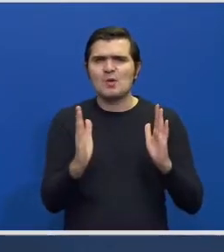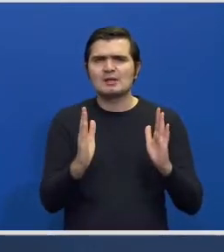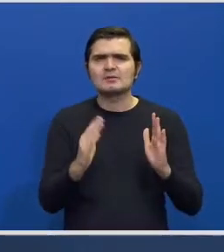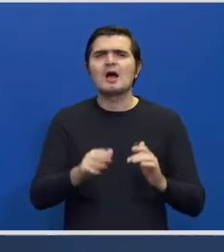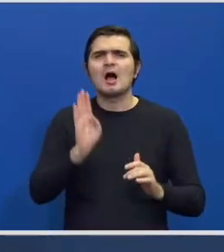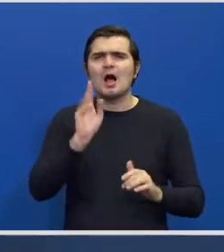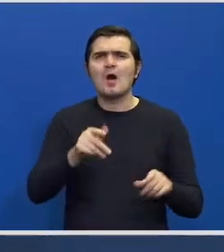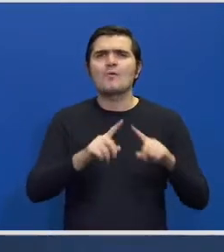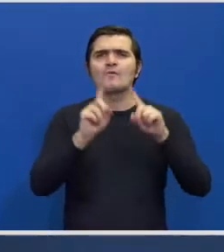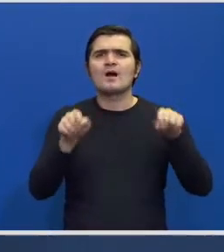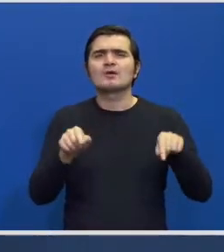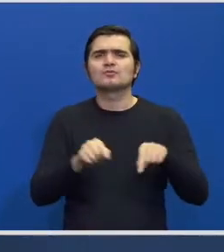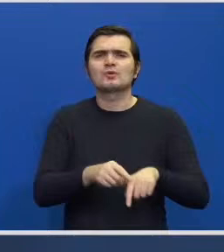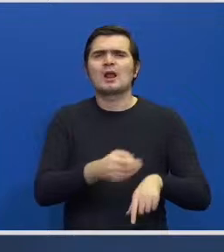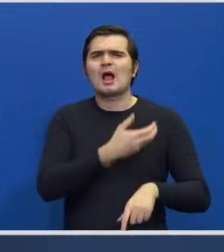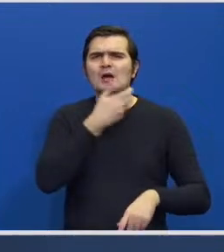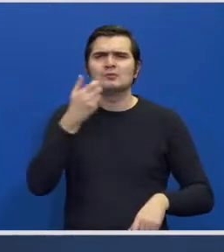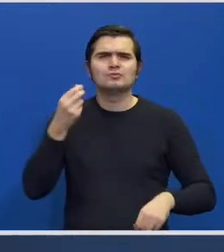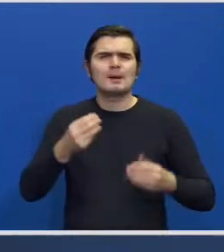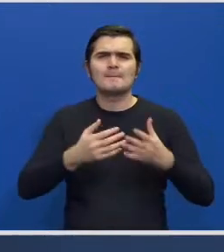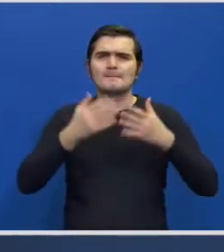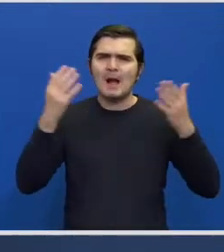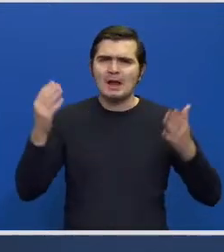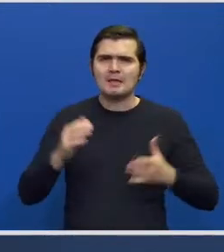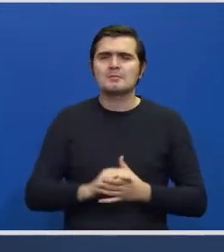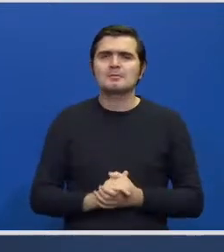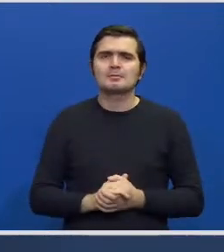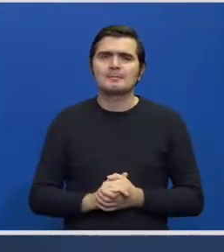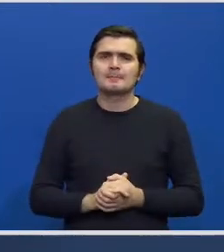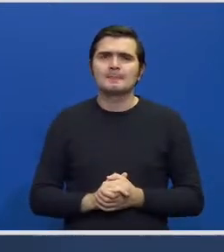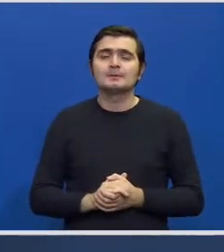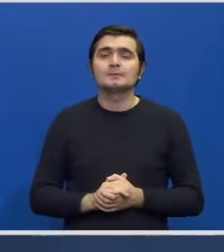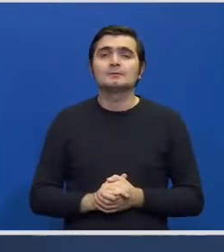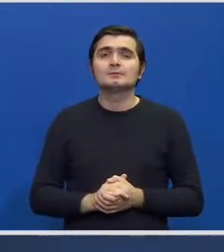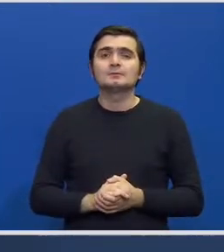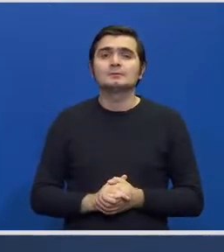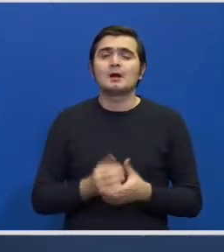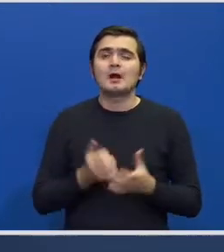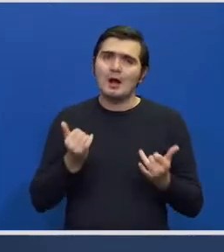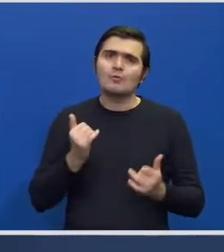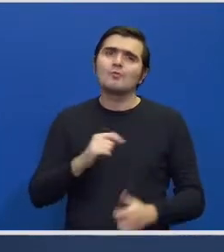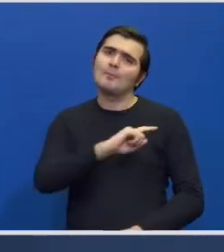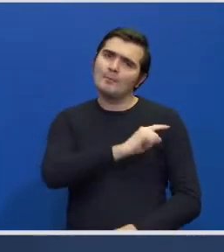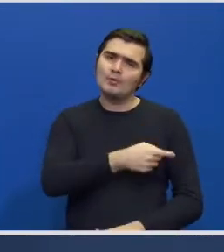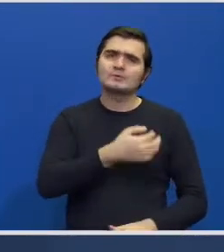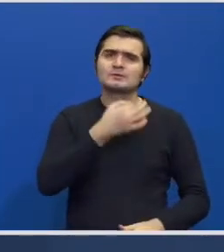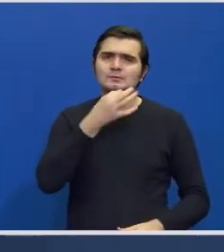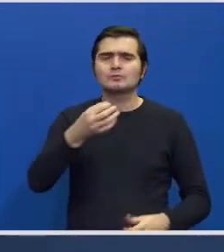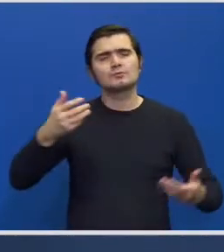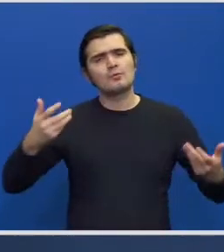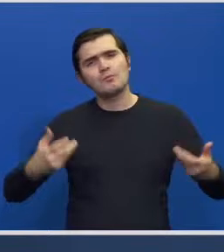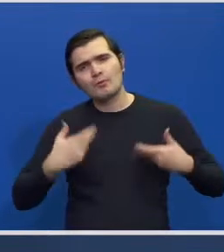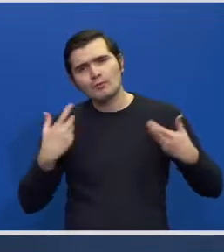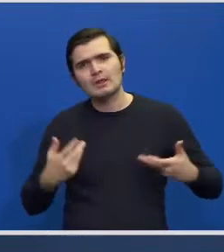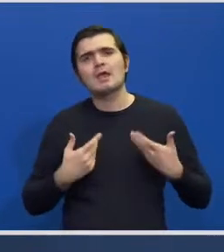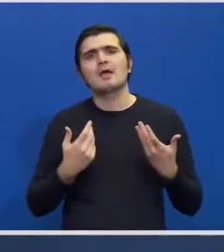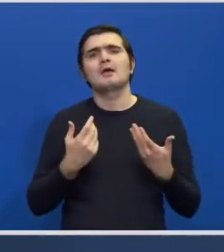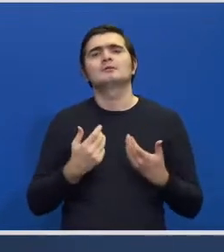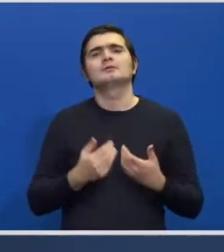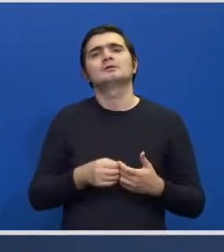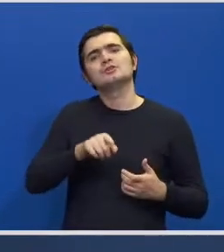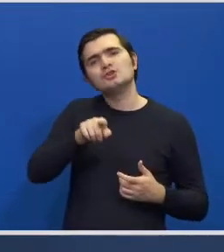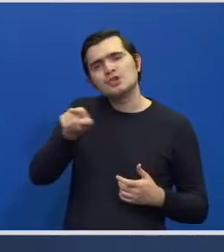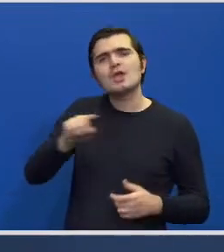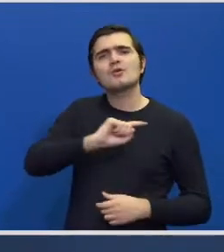această perioadă de timp au factura la căldură cea mai mare și de această dată pot să spun